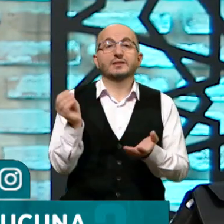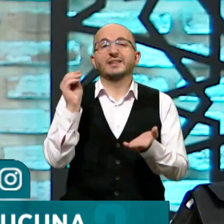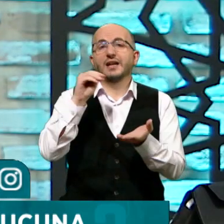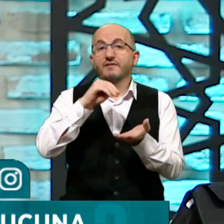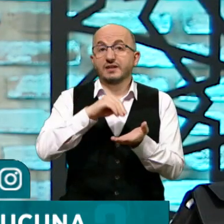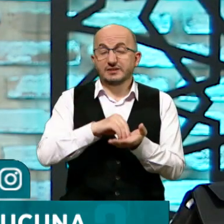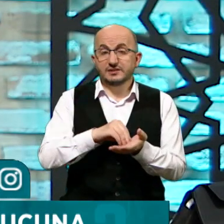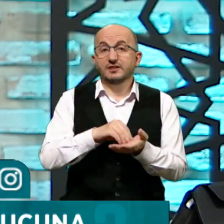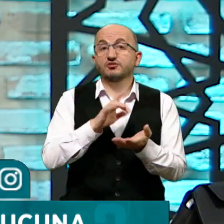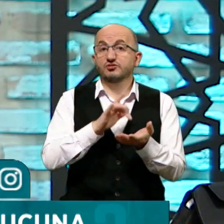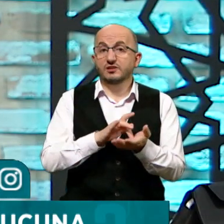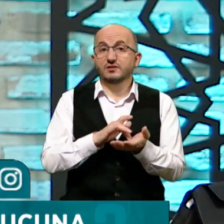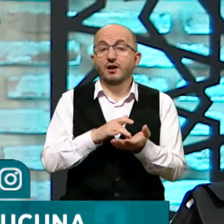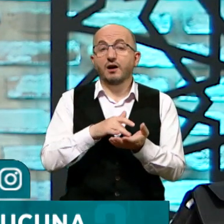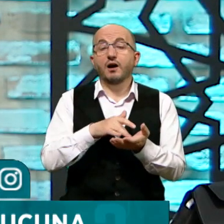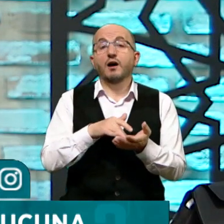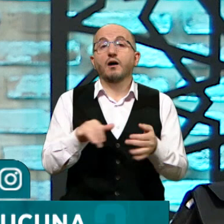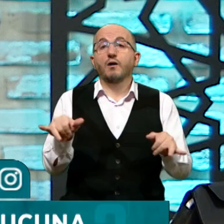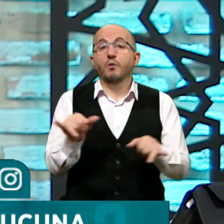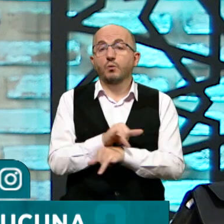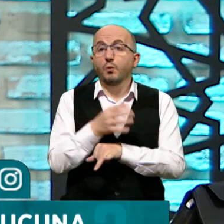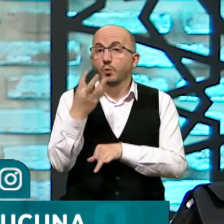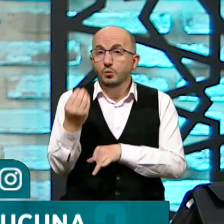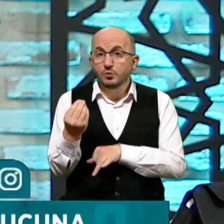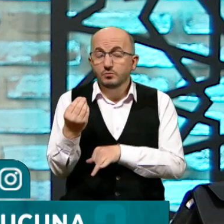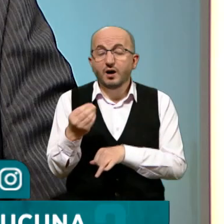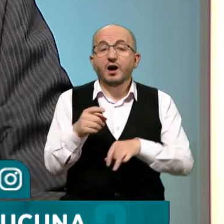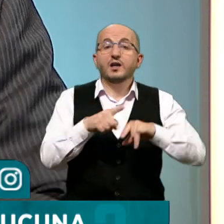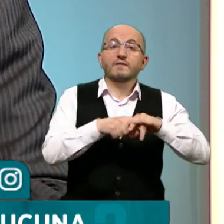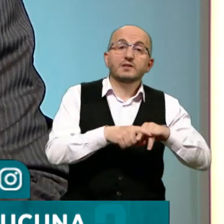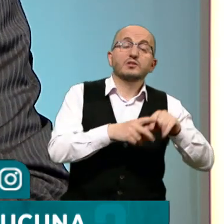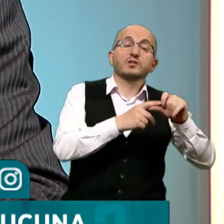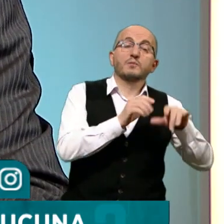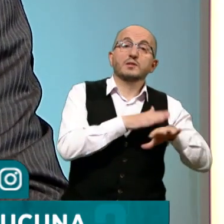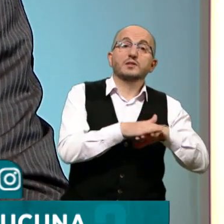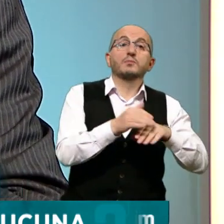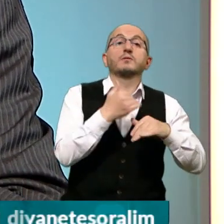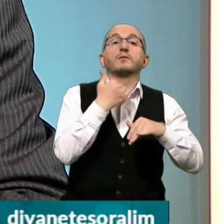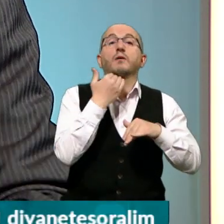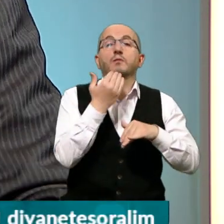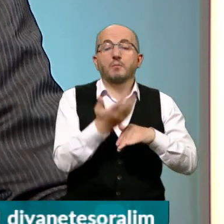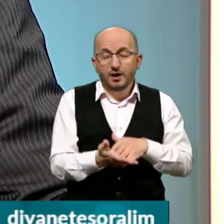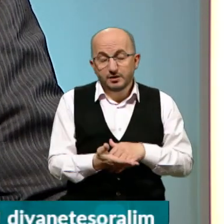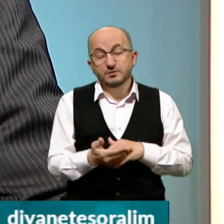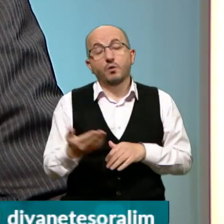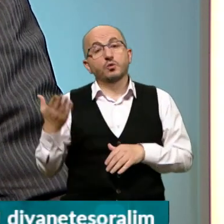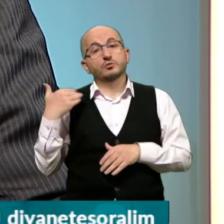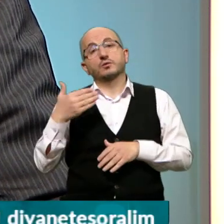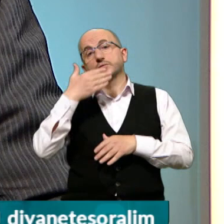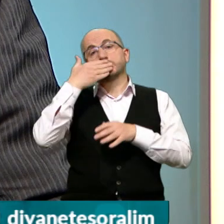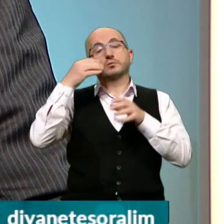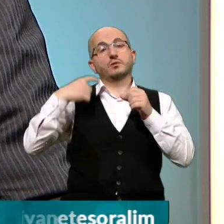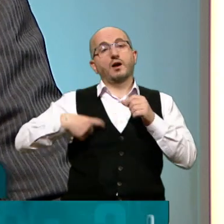kefaret yerine gelir mi Hanefi ve Şafii lerde gelmez önceki tuttukları ne olur önceki